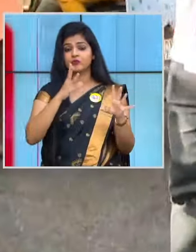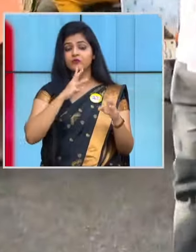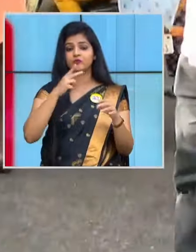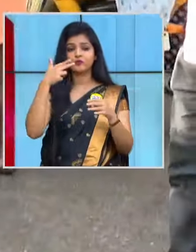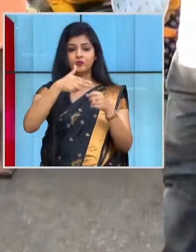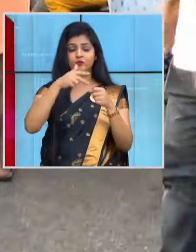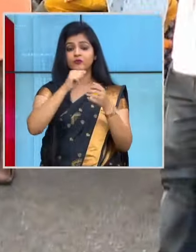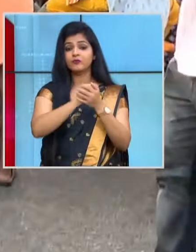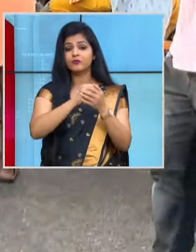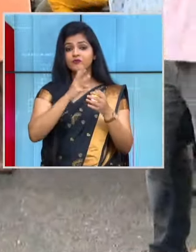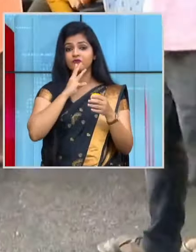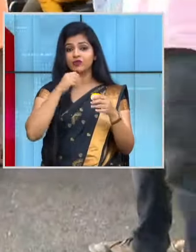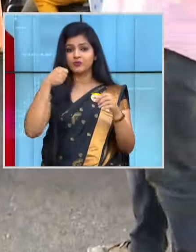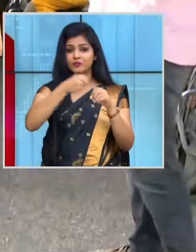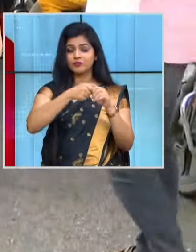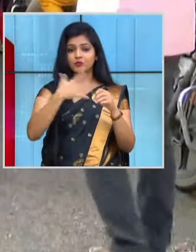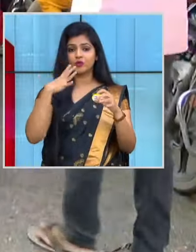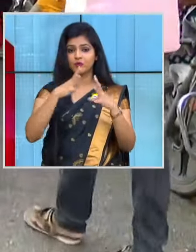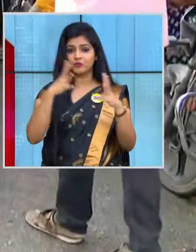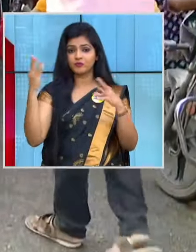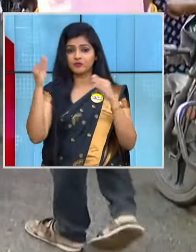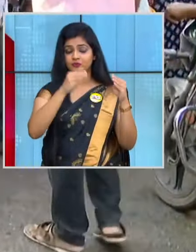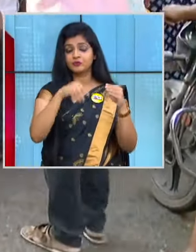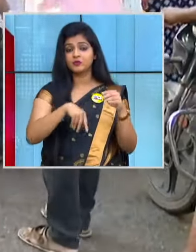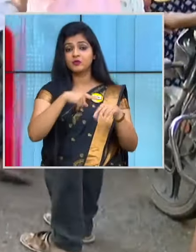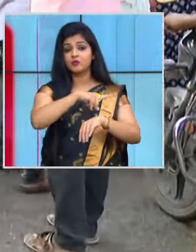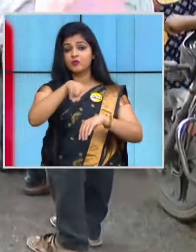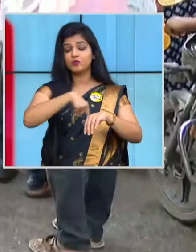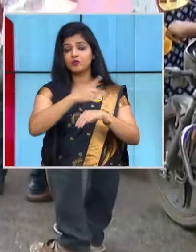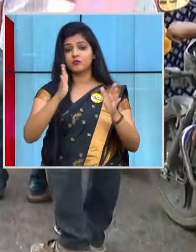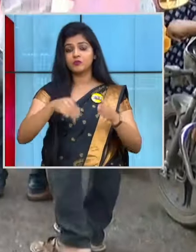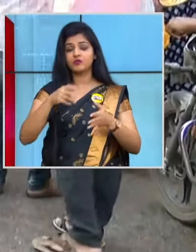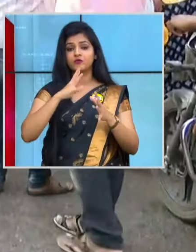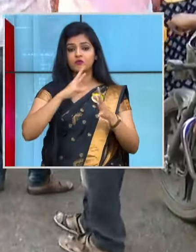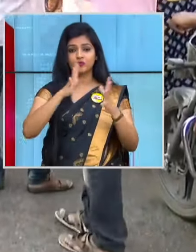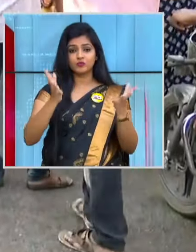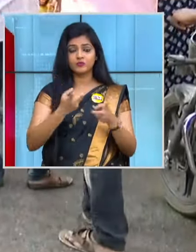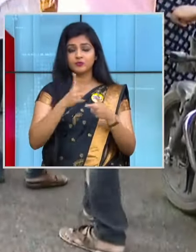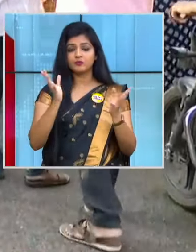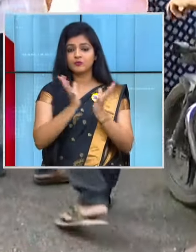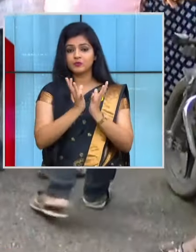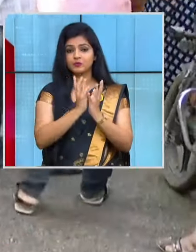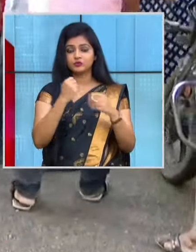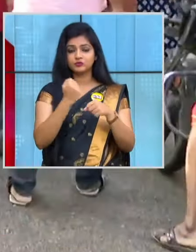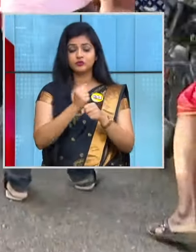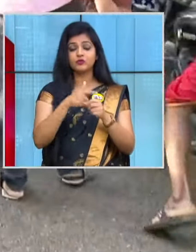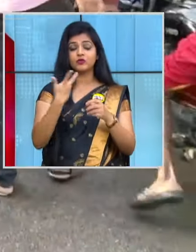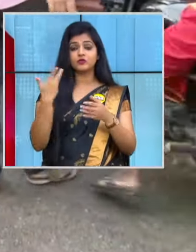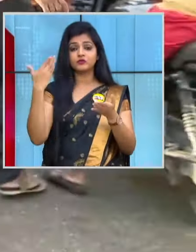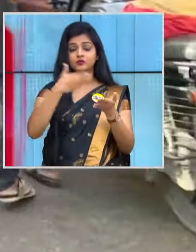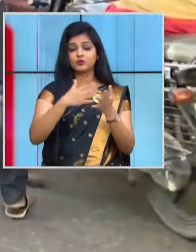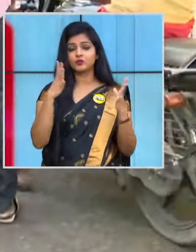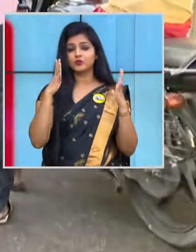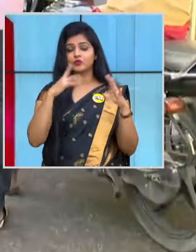ഒരു കാഴ്ചയാണ് ഇവിടെ. മണിക്കൂറുകളുമാണ് ഇവിടുത്തെ ആളുകൾ ക്യൂ നിന്നത്. ബക്കറ്റുമായി, കുടവുമായി, പാത്രങ്ങളുമായി ഒക്കെ ഇവിടെ കാത്തു